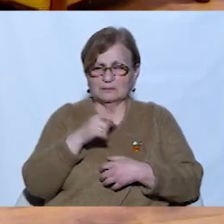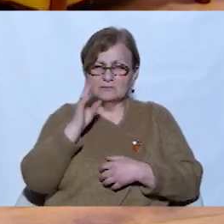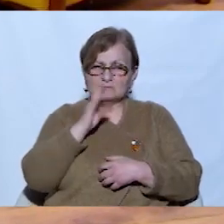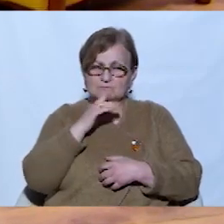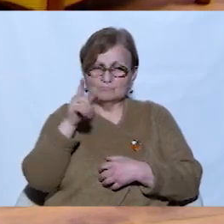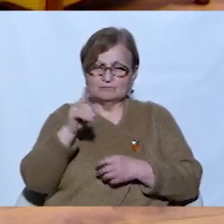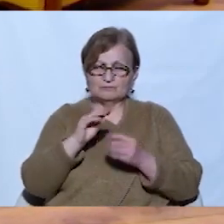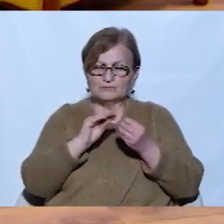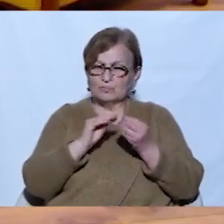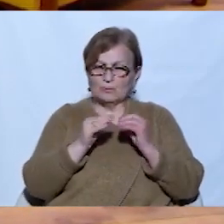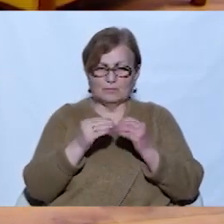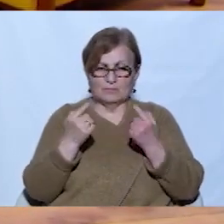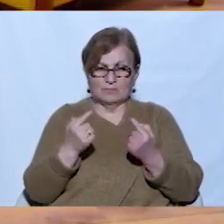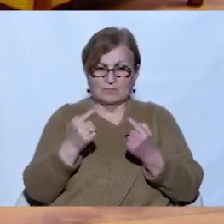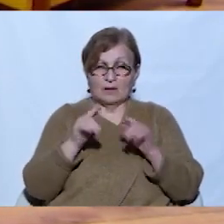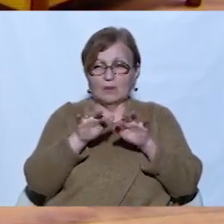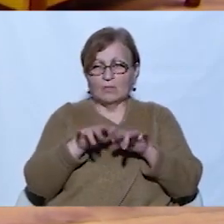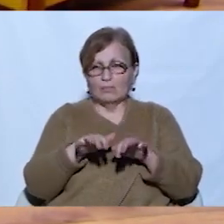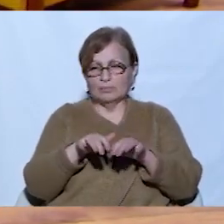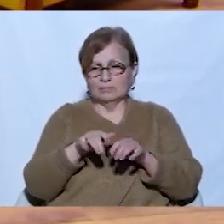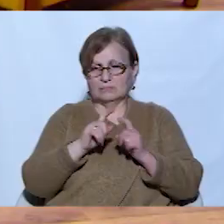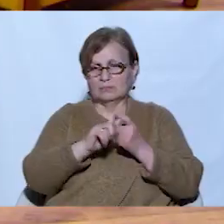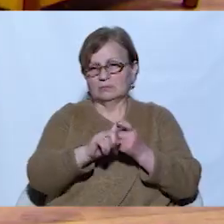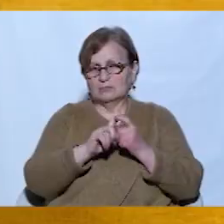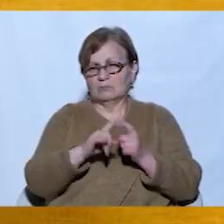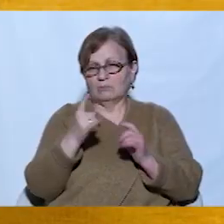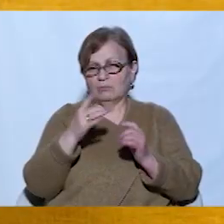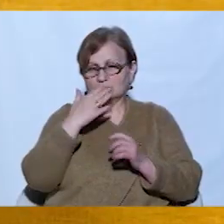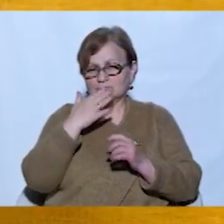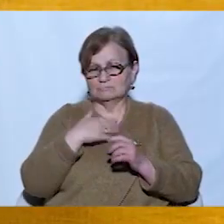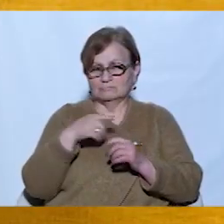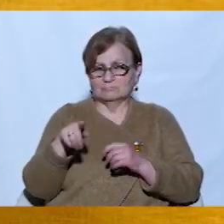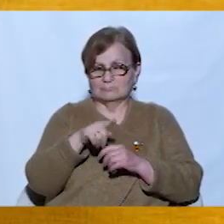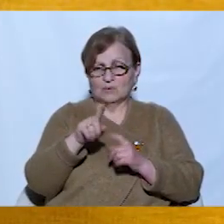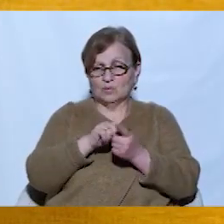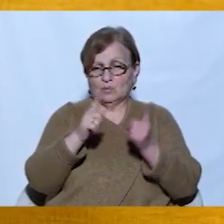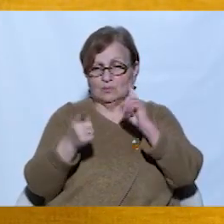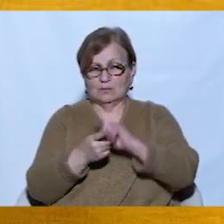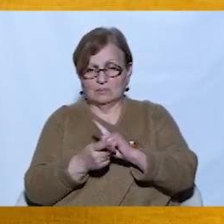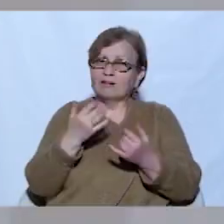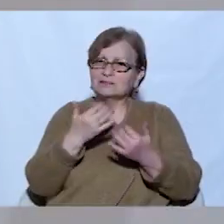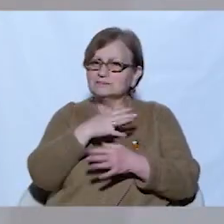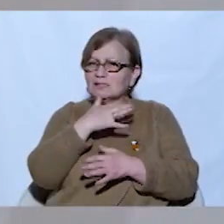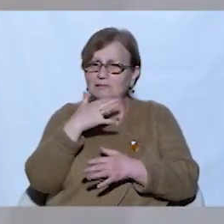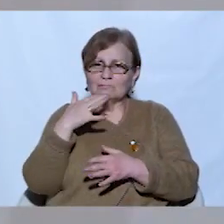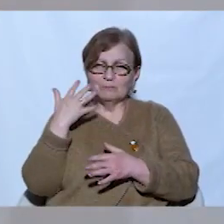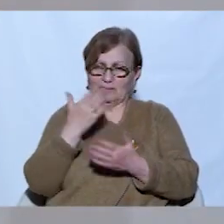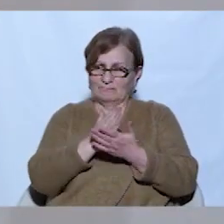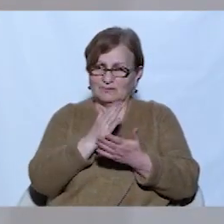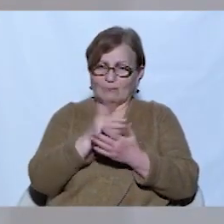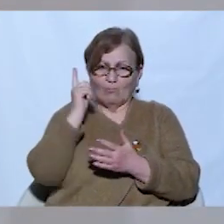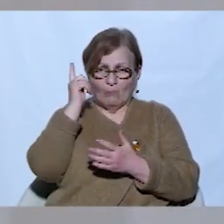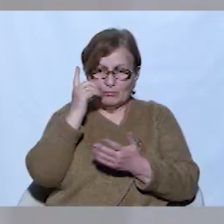მშობლისთვის პრობლემას წარმოადგენს კომპიუტერთან ინტერნეტთან წვდომა და ამითი ჩანაცვლება ბავშვის ძირითადი დროის. ამიტომ არის